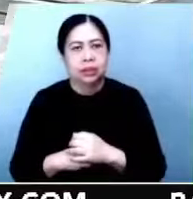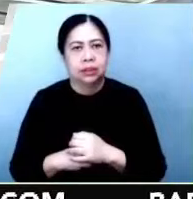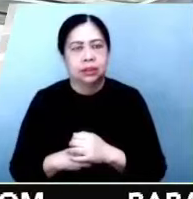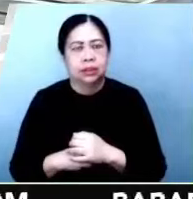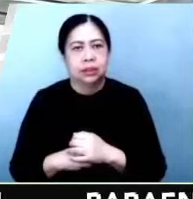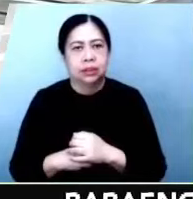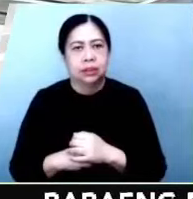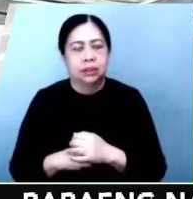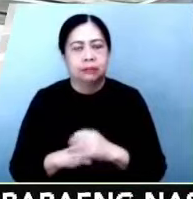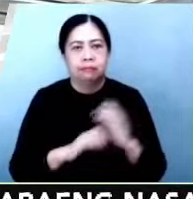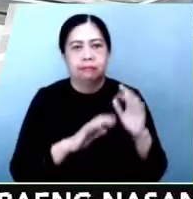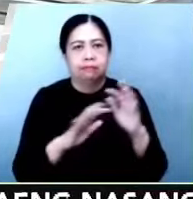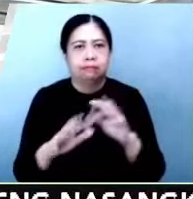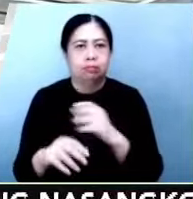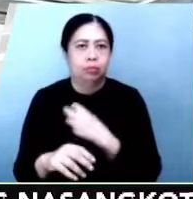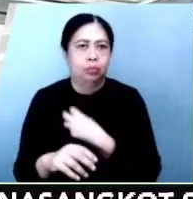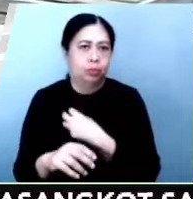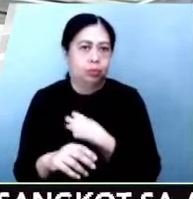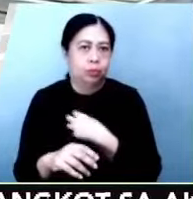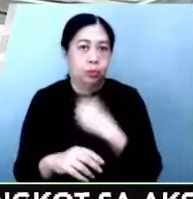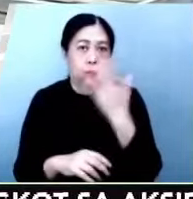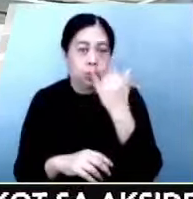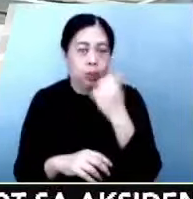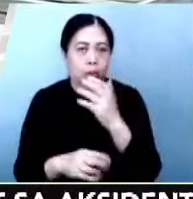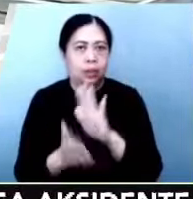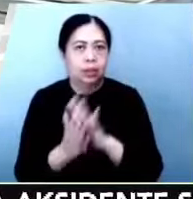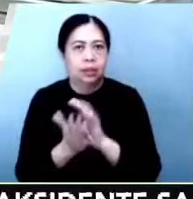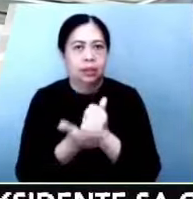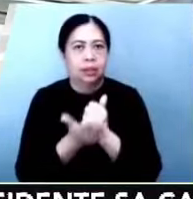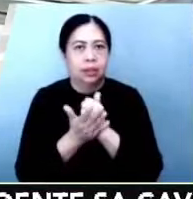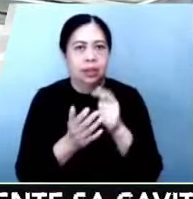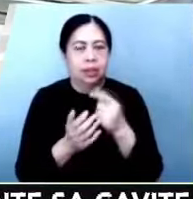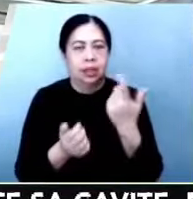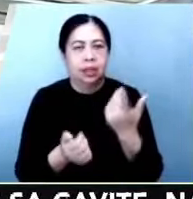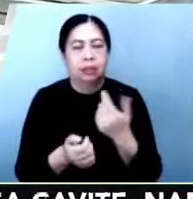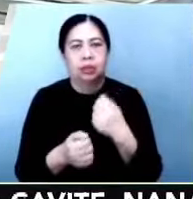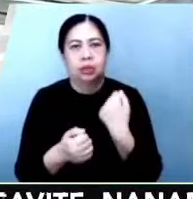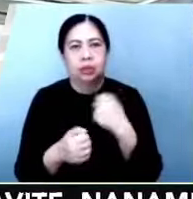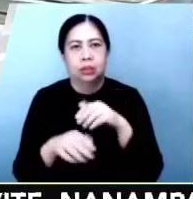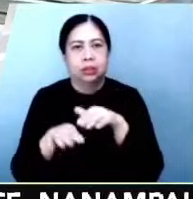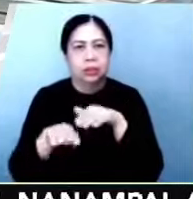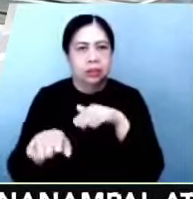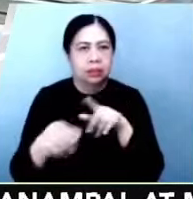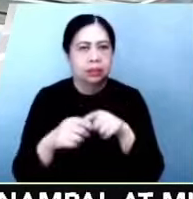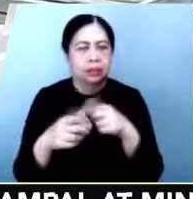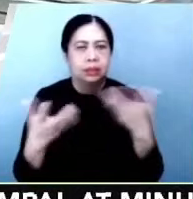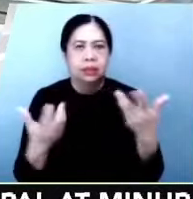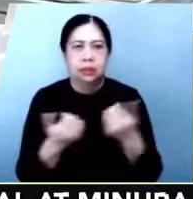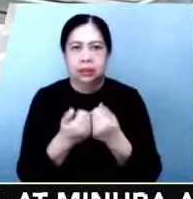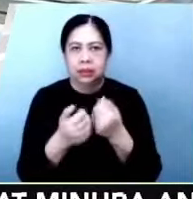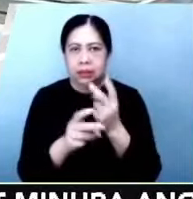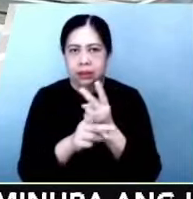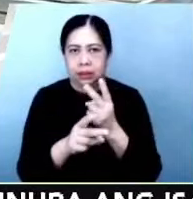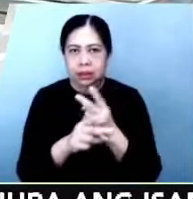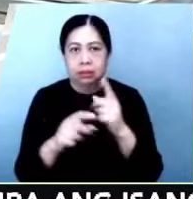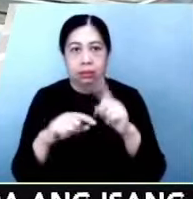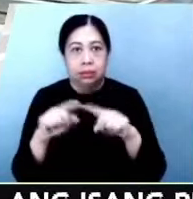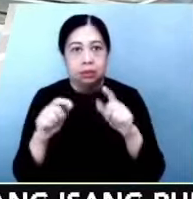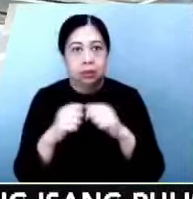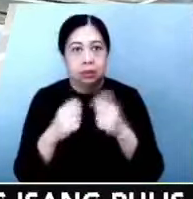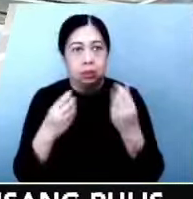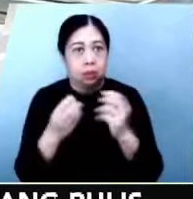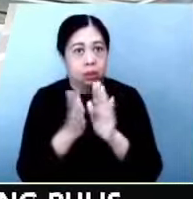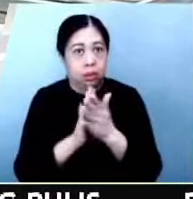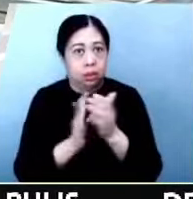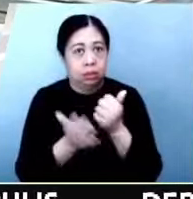Napasugod ang mga pulis sa lugar dahil nagpasaklolo raw ang mga traffic enforcer sa isang vehicular accident. Pero sa halip na makipagtulungan,